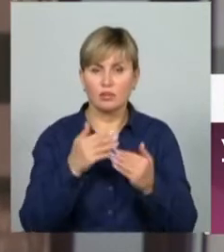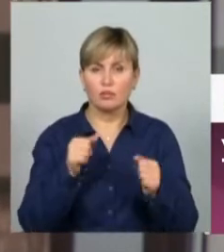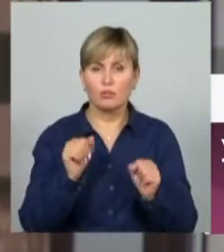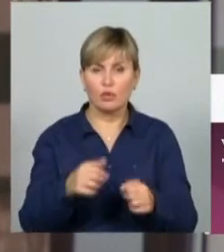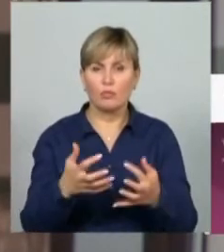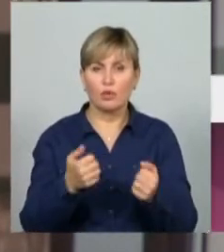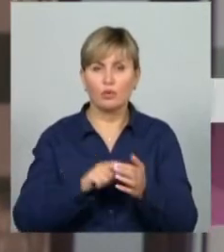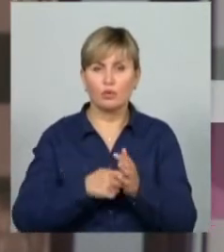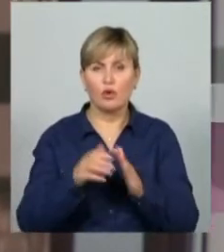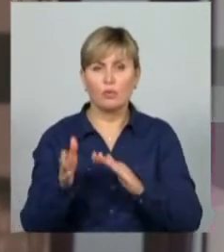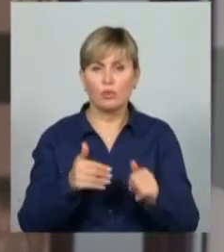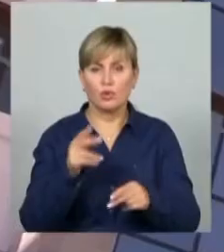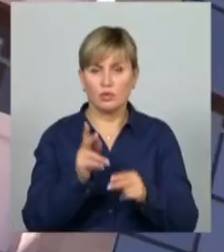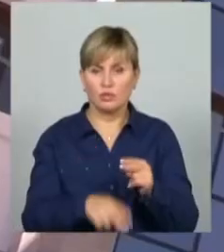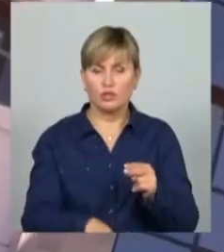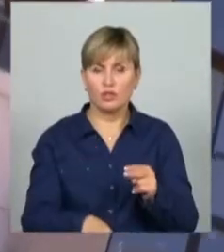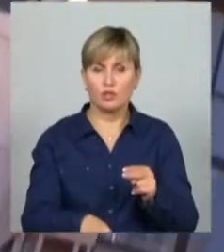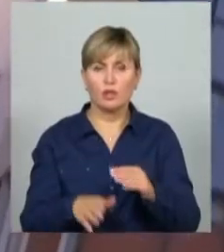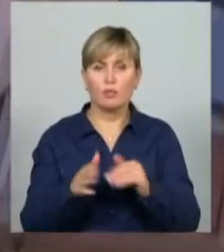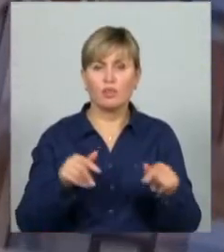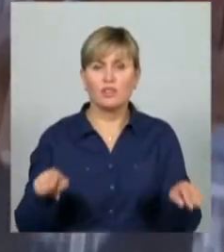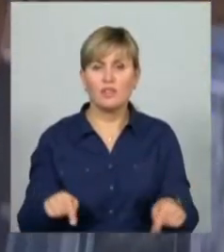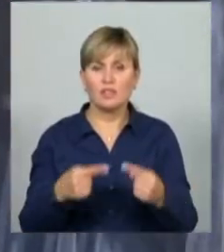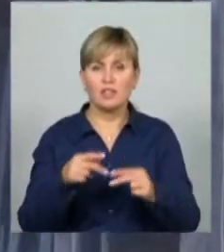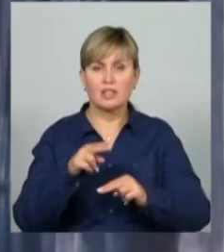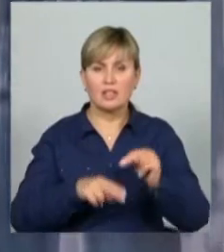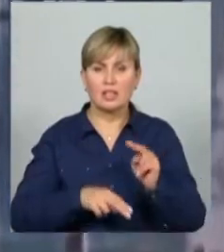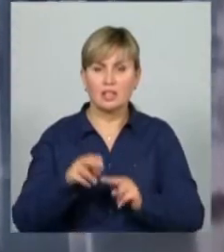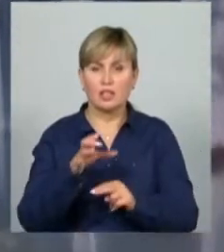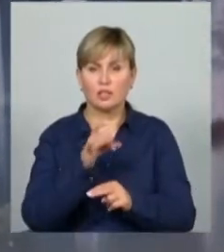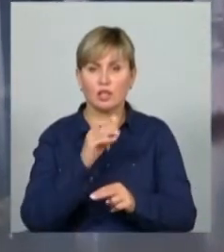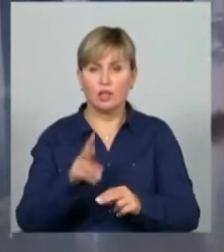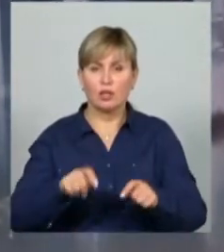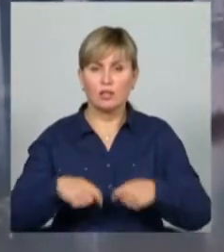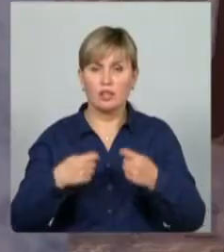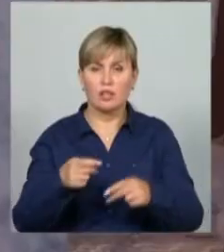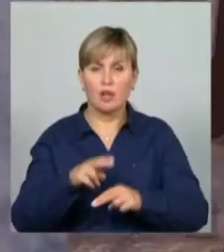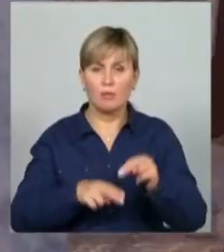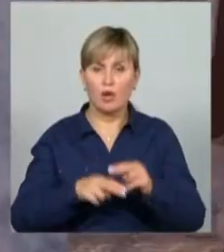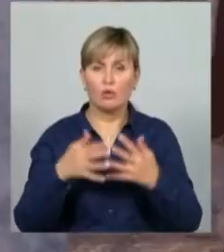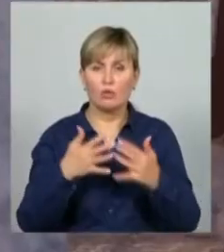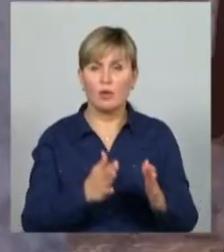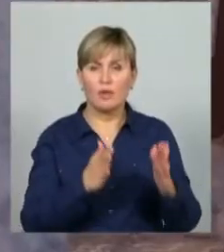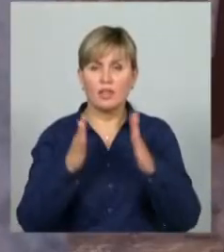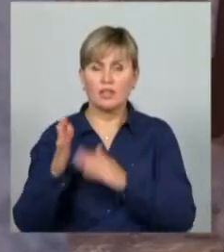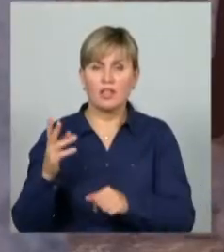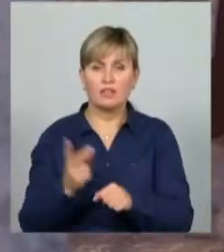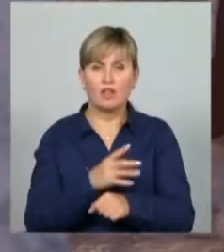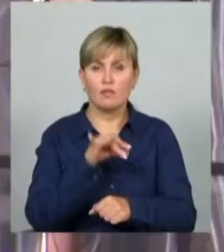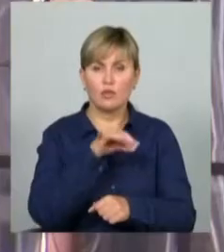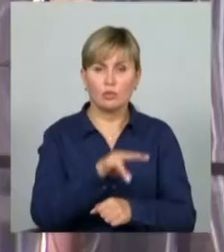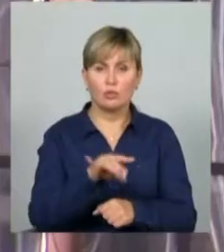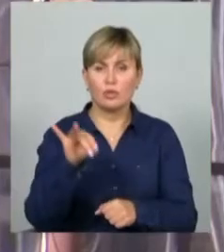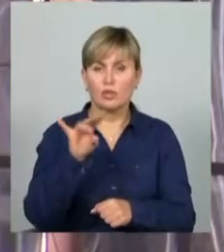могут получить ключи после завершения строительства объекта. После возобновления строительства срок сдачи этого объекта уже переносили 2 раза – в июне